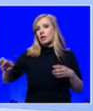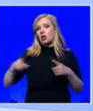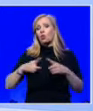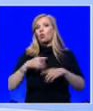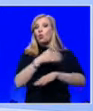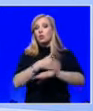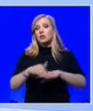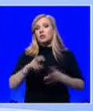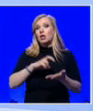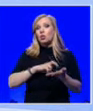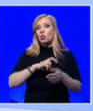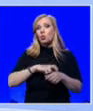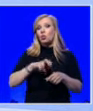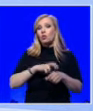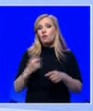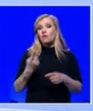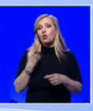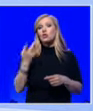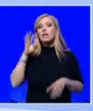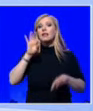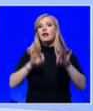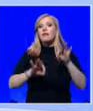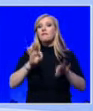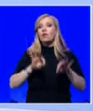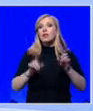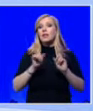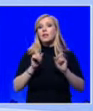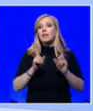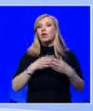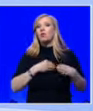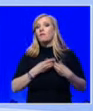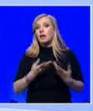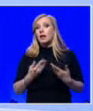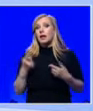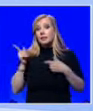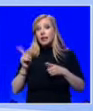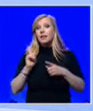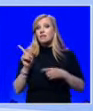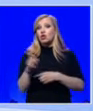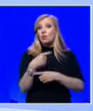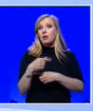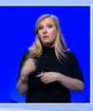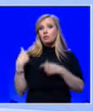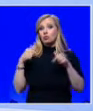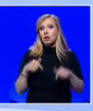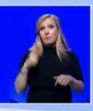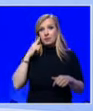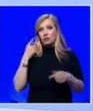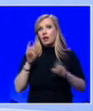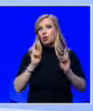Дондуков 1 след вот на недоверие. Те до сега трябваше да ни управляват. Смятате ли това за